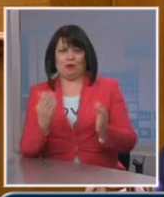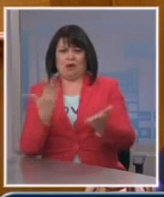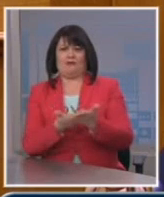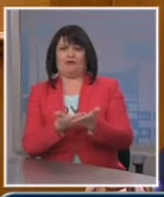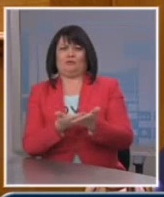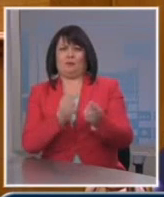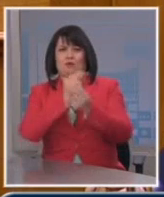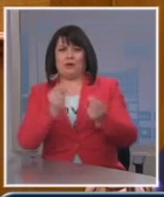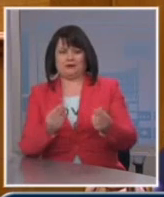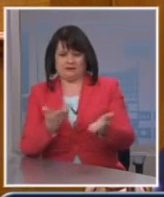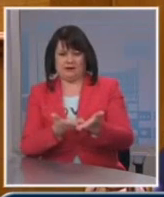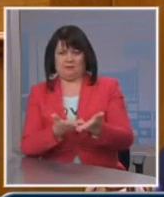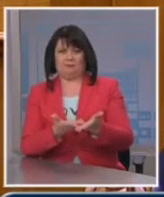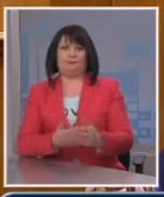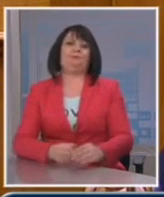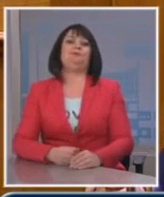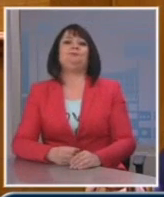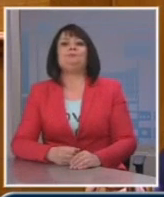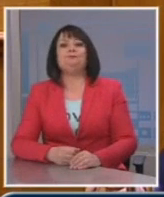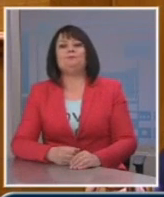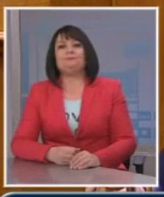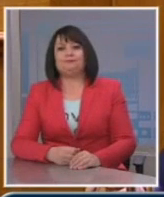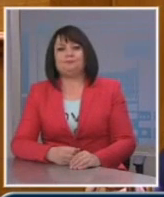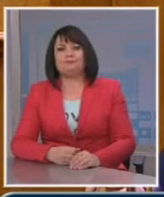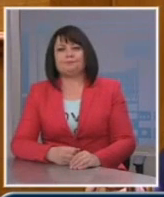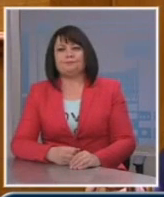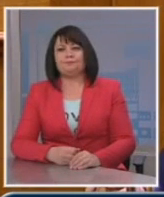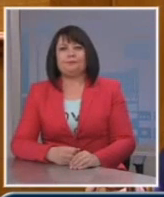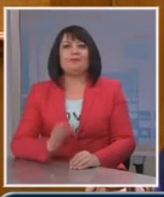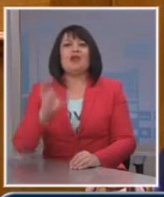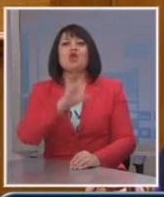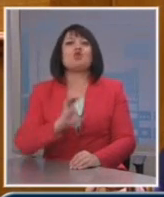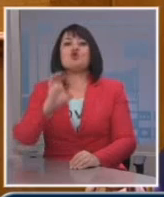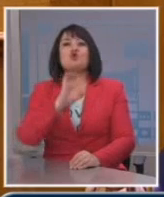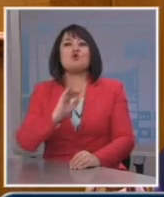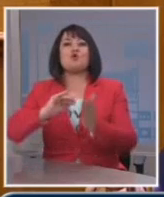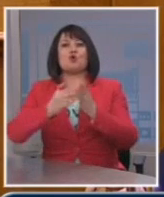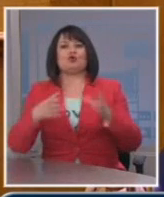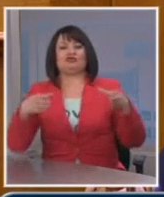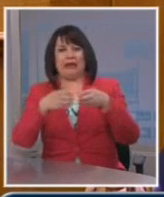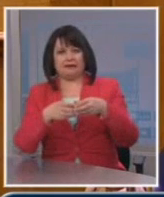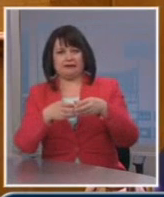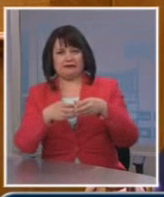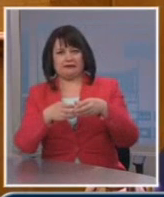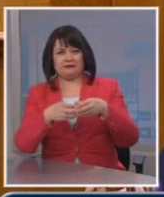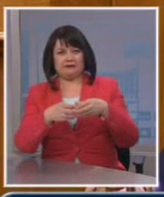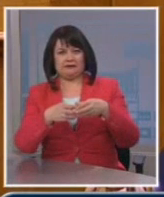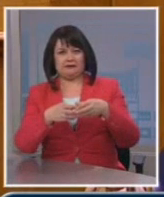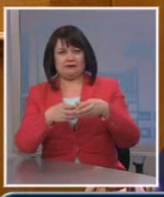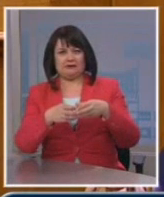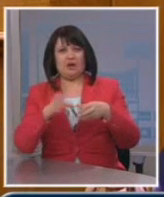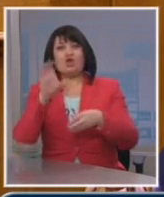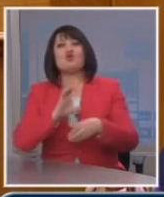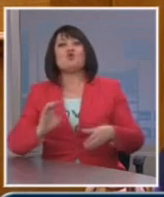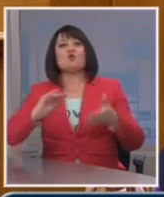Έρχεται λοιπόν η ίδια η Eurostat και όχι η δημιουργική στατιστική, η